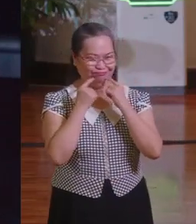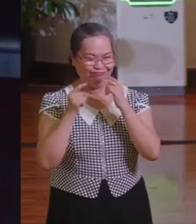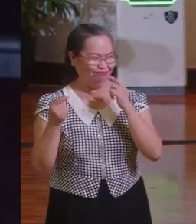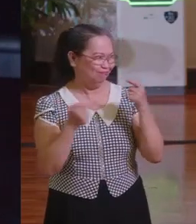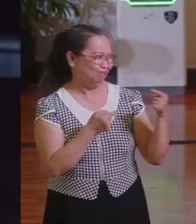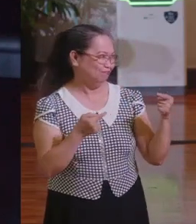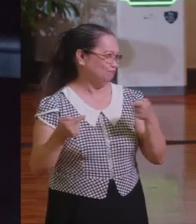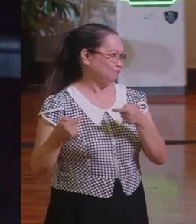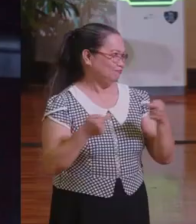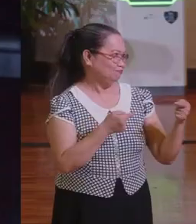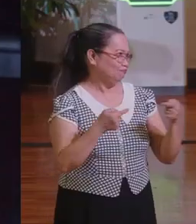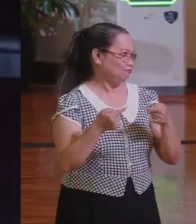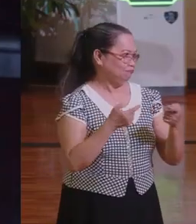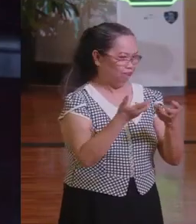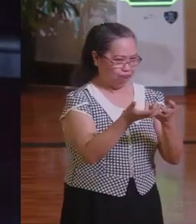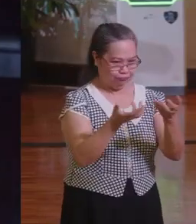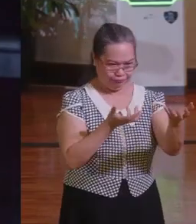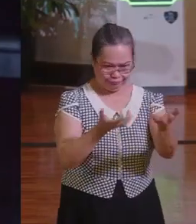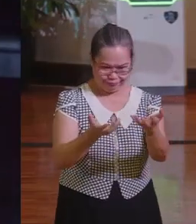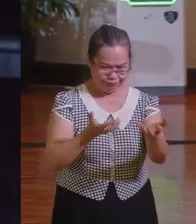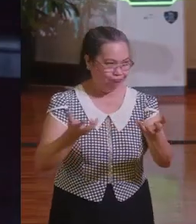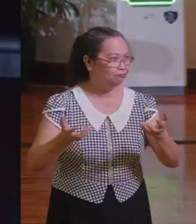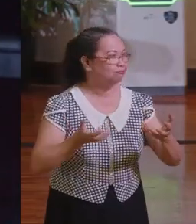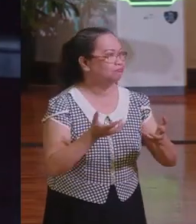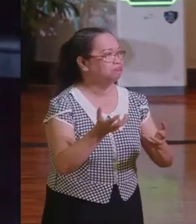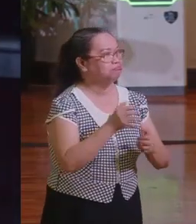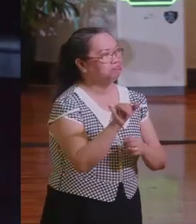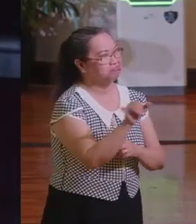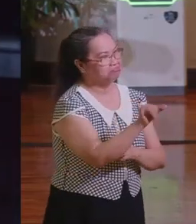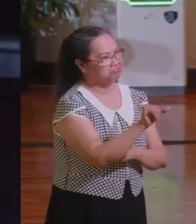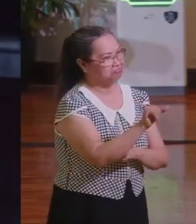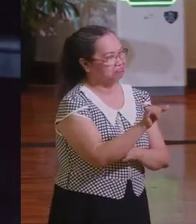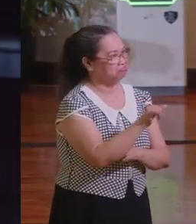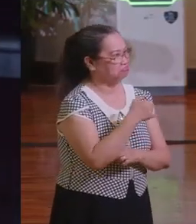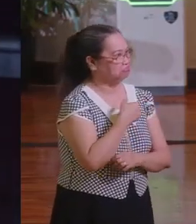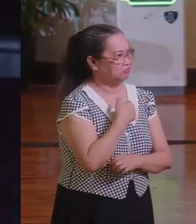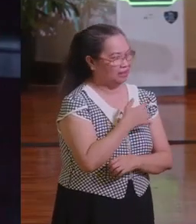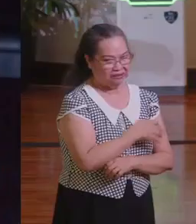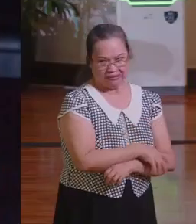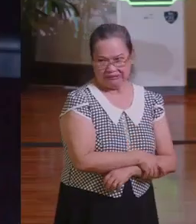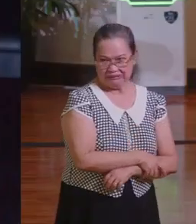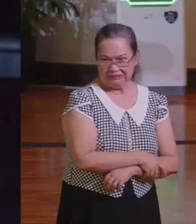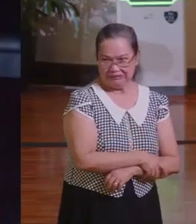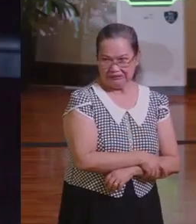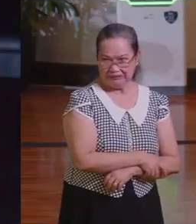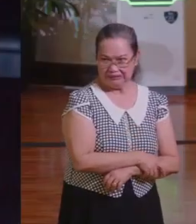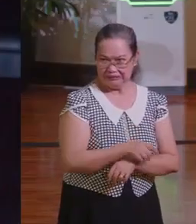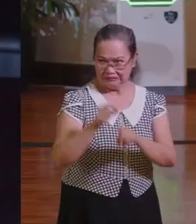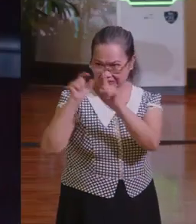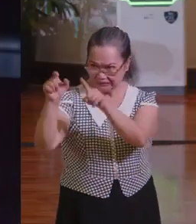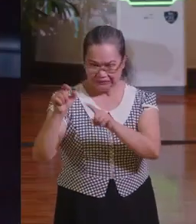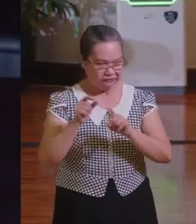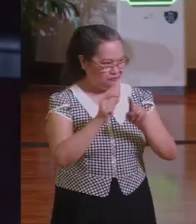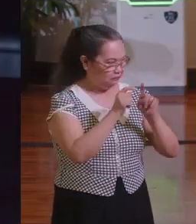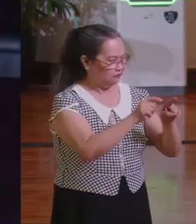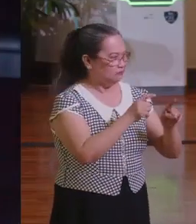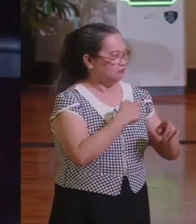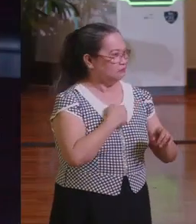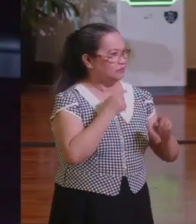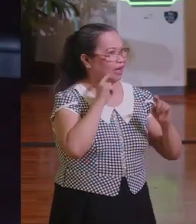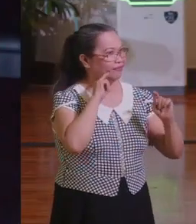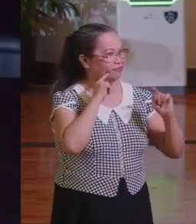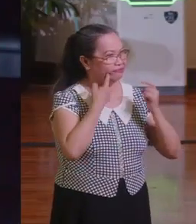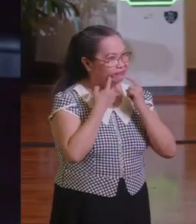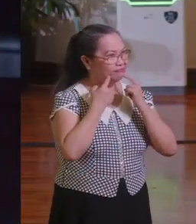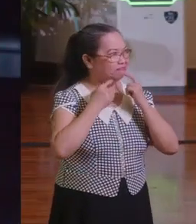ng pagkakahati-hati, nagkakaroon ng singhalan, ng awayan, nagkakaroon ng